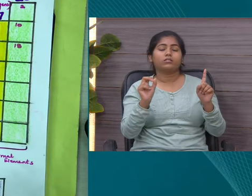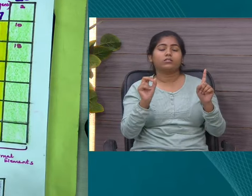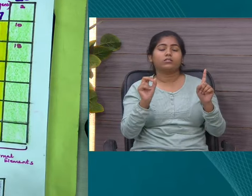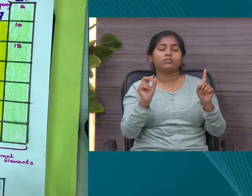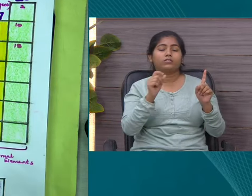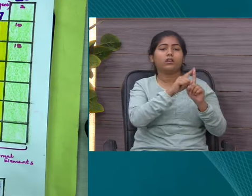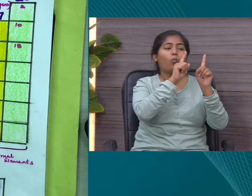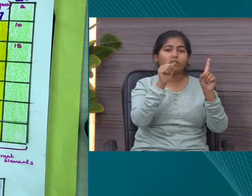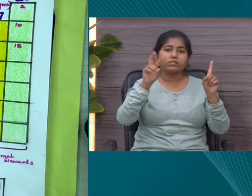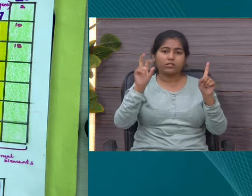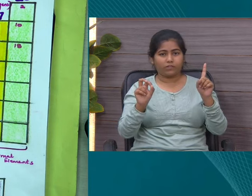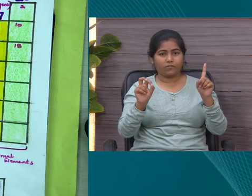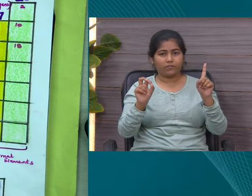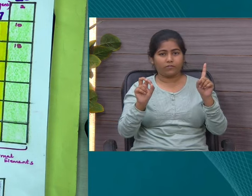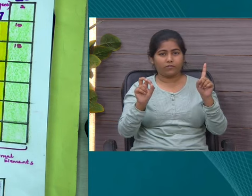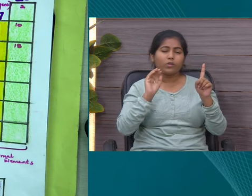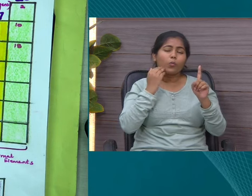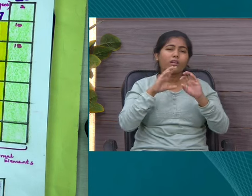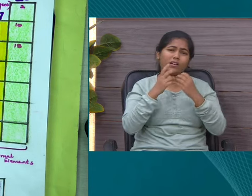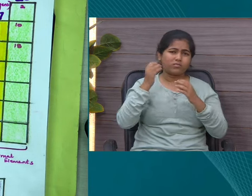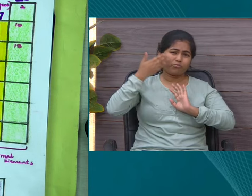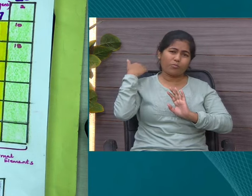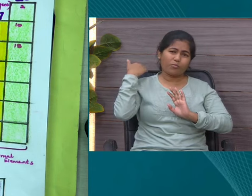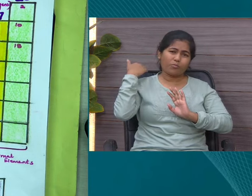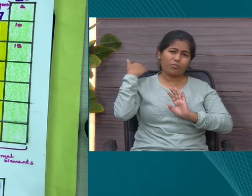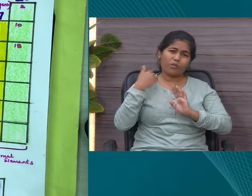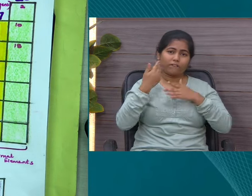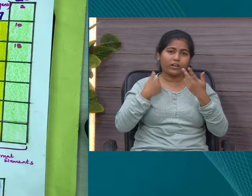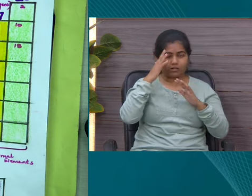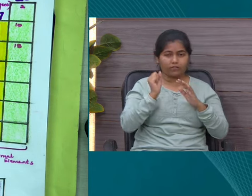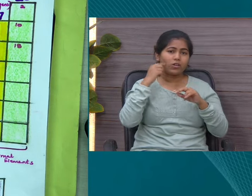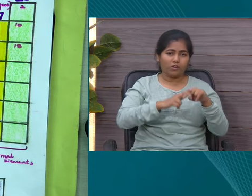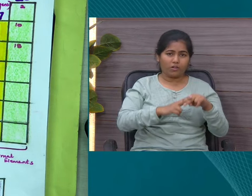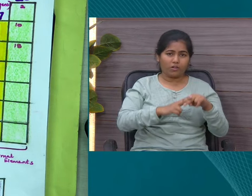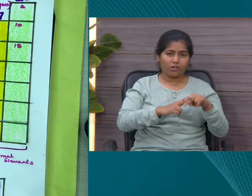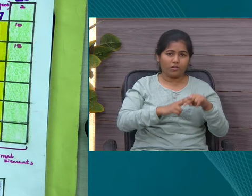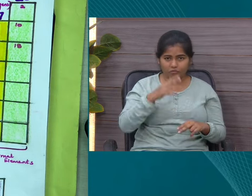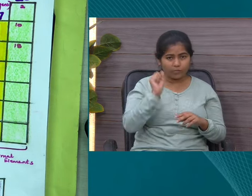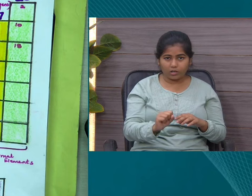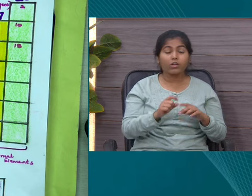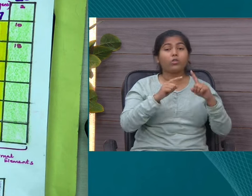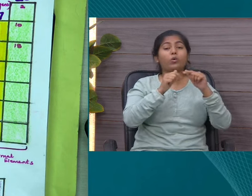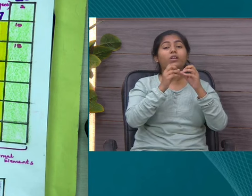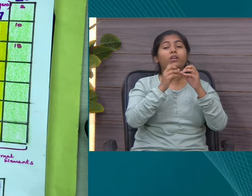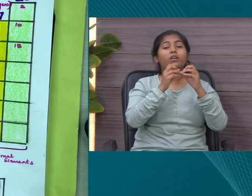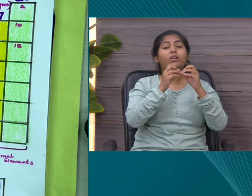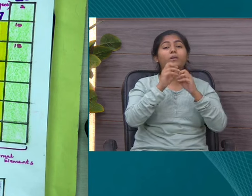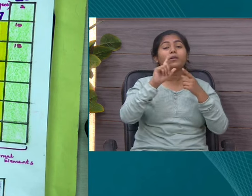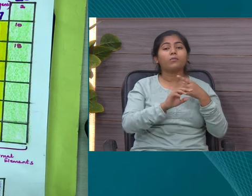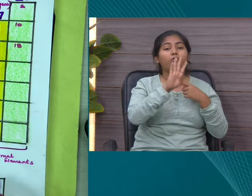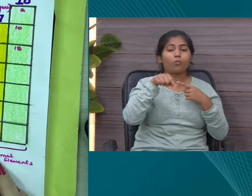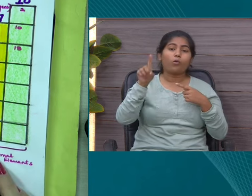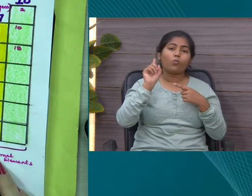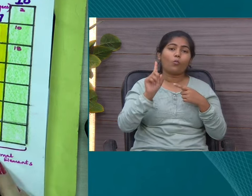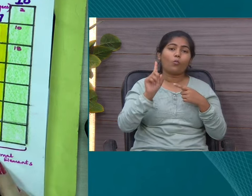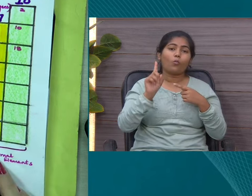केवल 1 से 20 तक, जो हमने क्लास 9th में भी आपको याद है याद किए थे, अगर याद नहीं है तो टेबल 4.1 एनसीईआरटी बुक का आपको याद